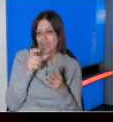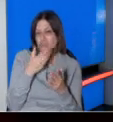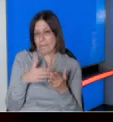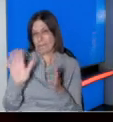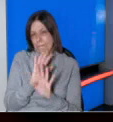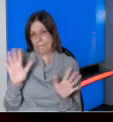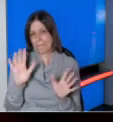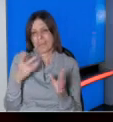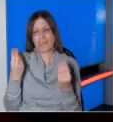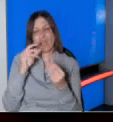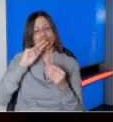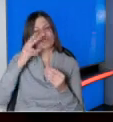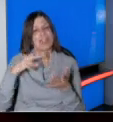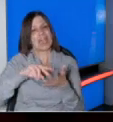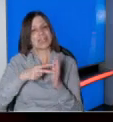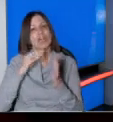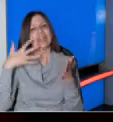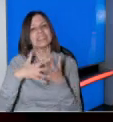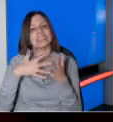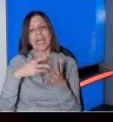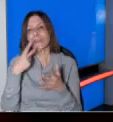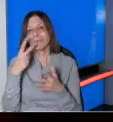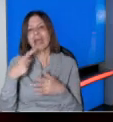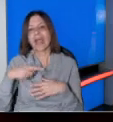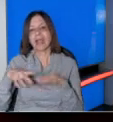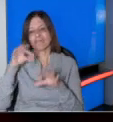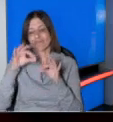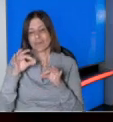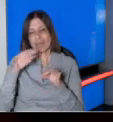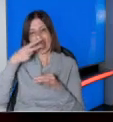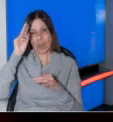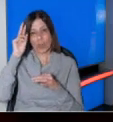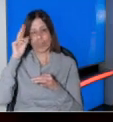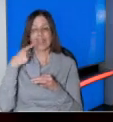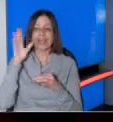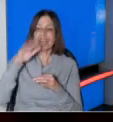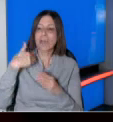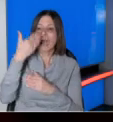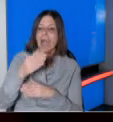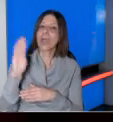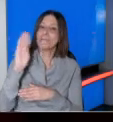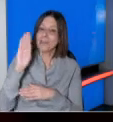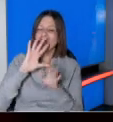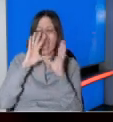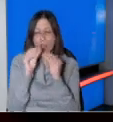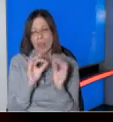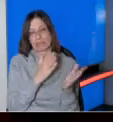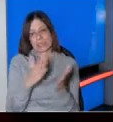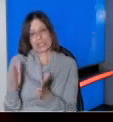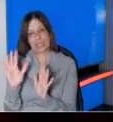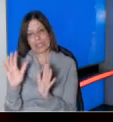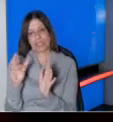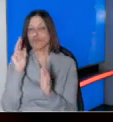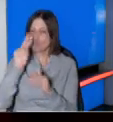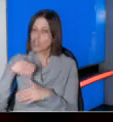שני, האסטרטגיה הזאת של הסקרים מראה בעצם למצביע הליכוד, חברים, גם אחרי נתניהו, הכל בסדר, וזה...